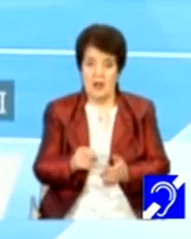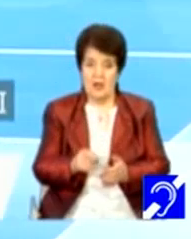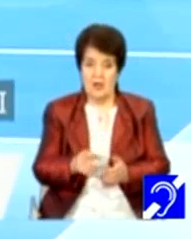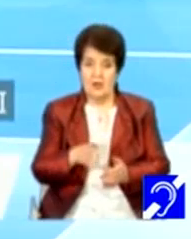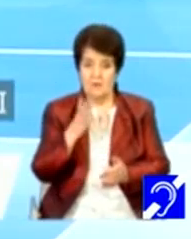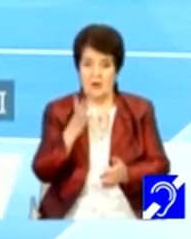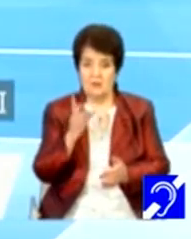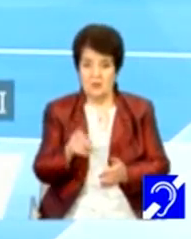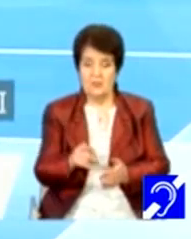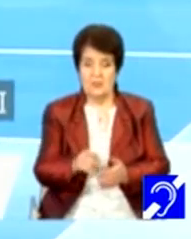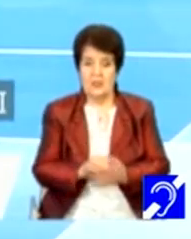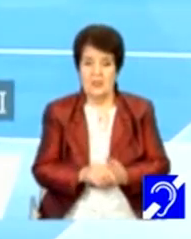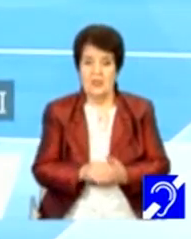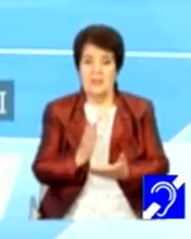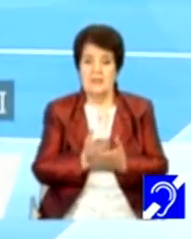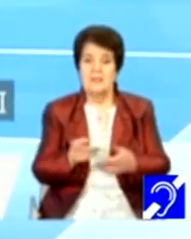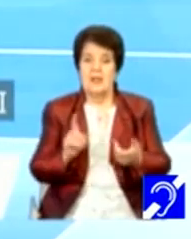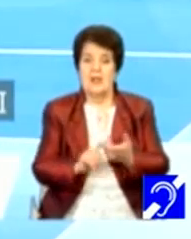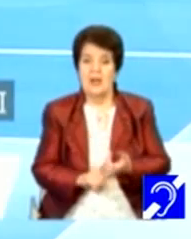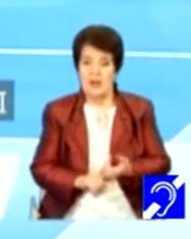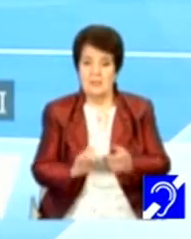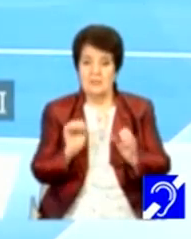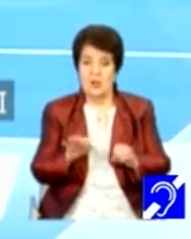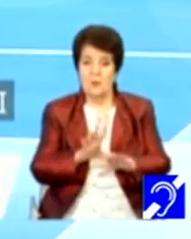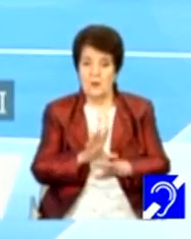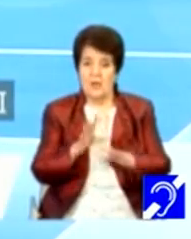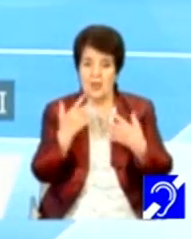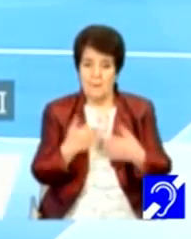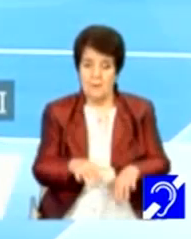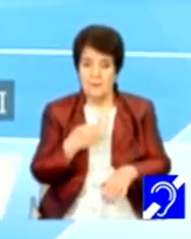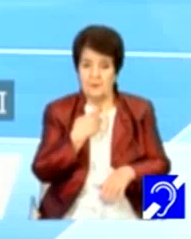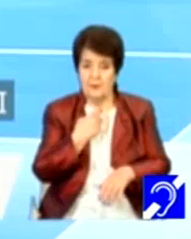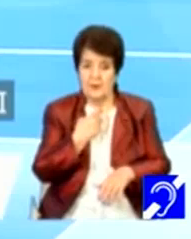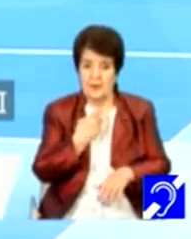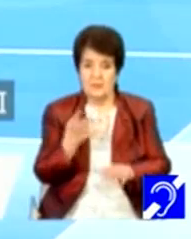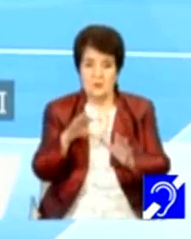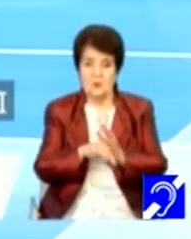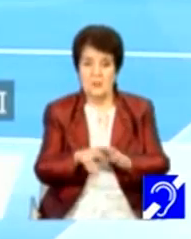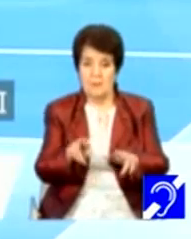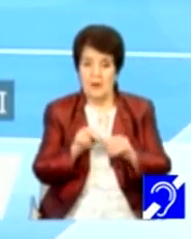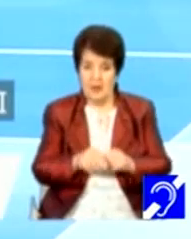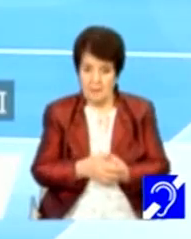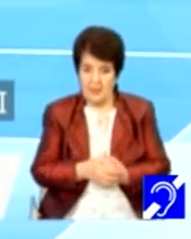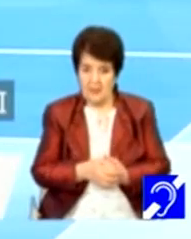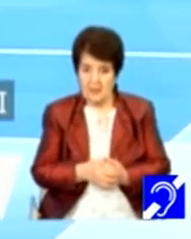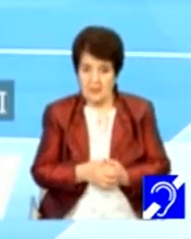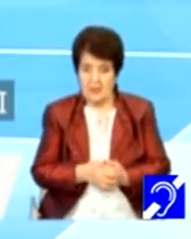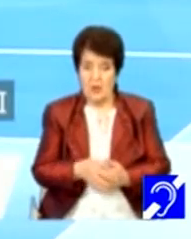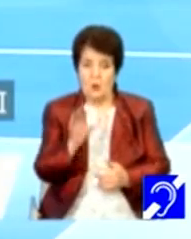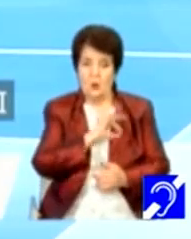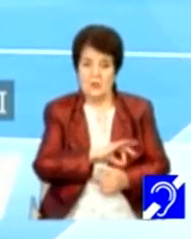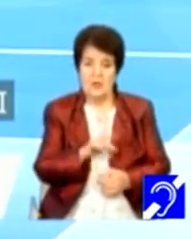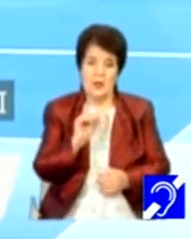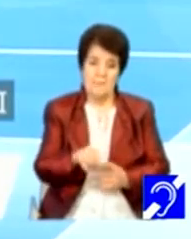ridică această chestiune este legată de faptul că s-ar putea pierde voturi în cazul în care nu se intră în Parlament sau voturi utile